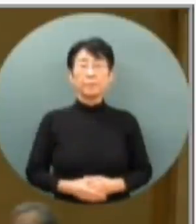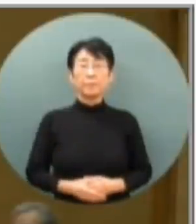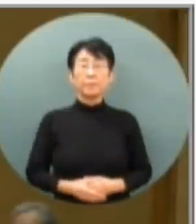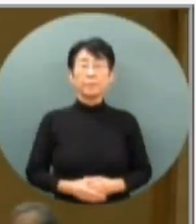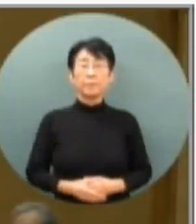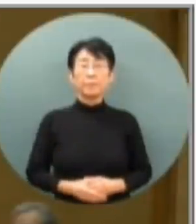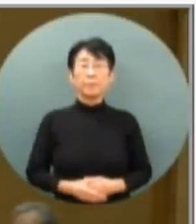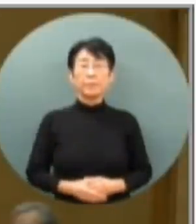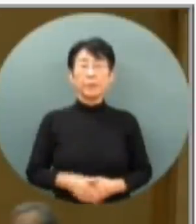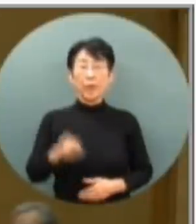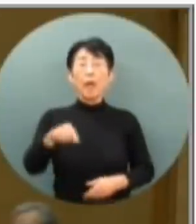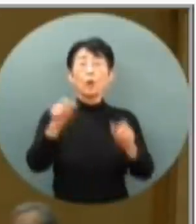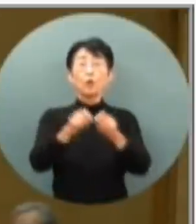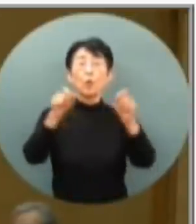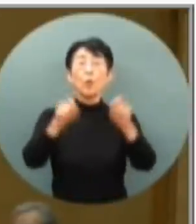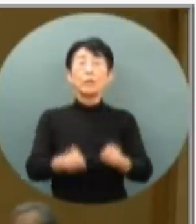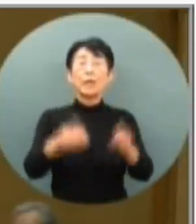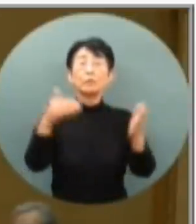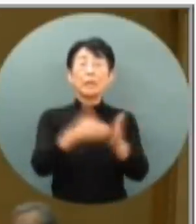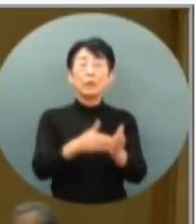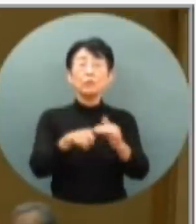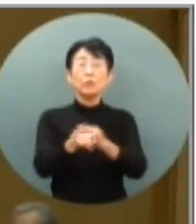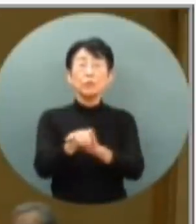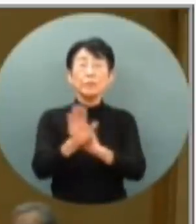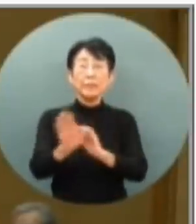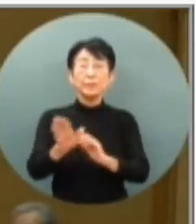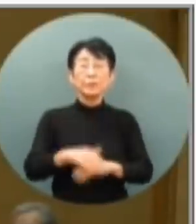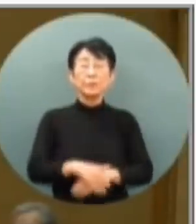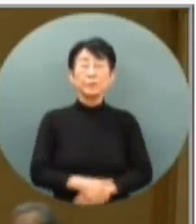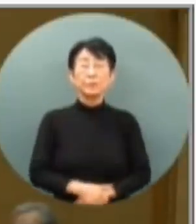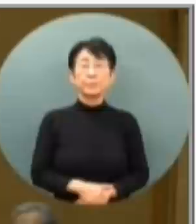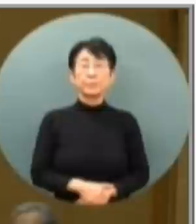いやこの問題の最後にということです。